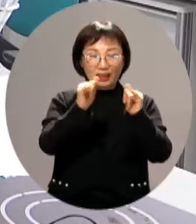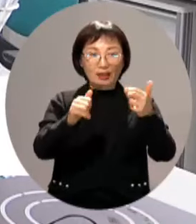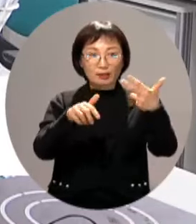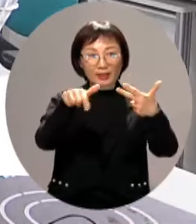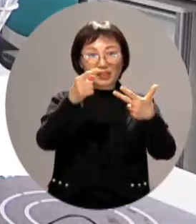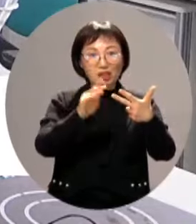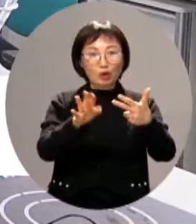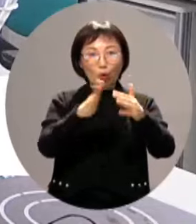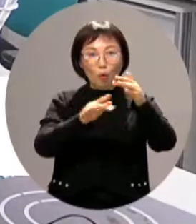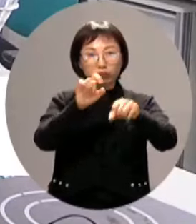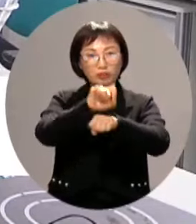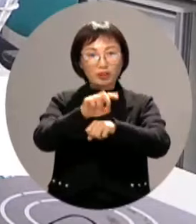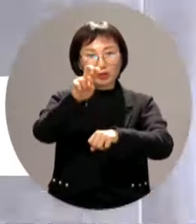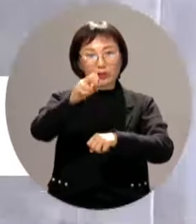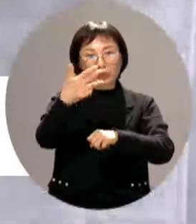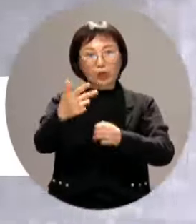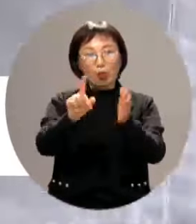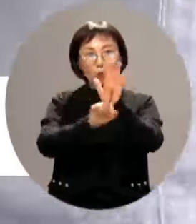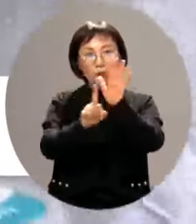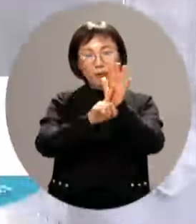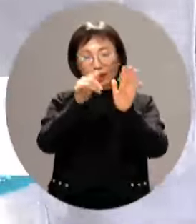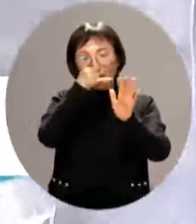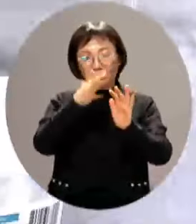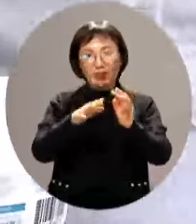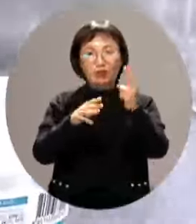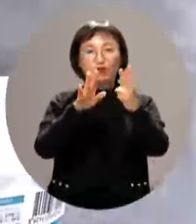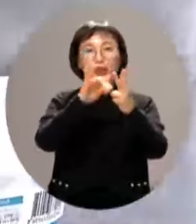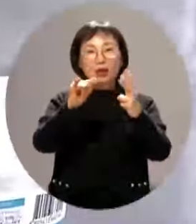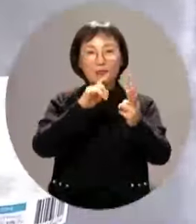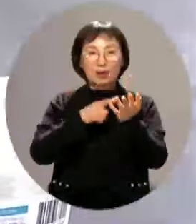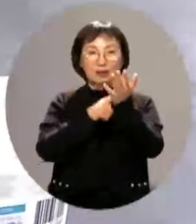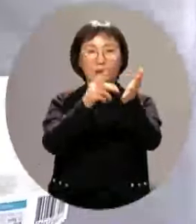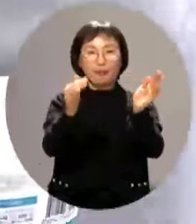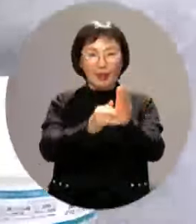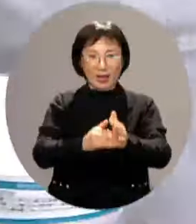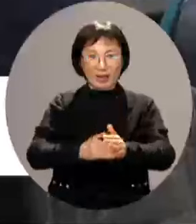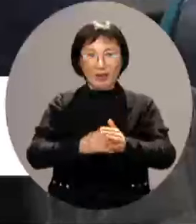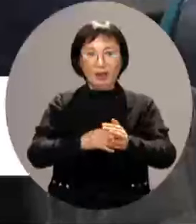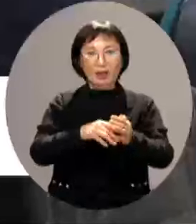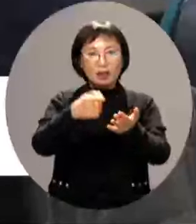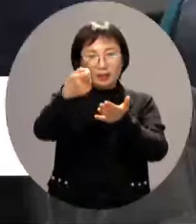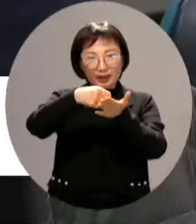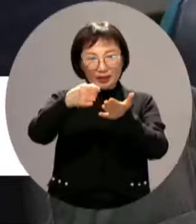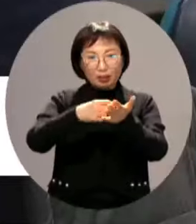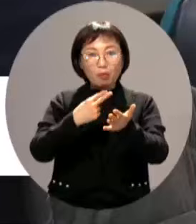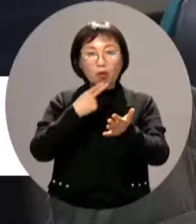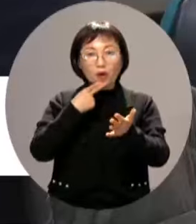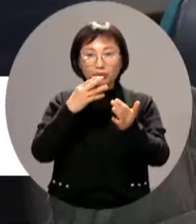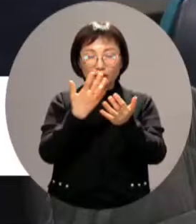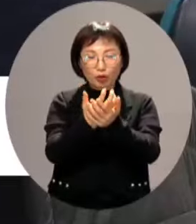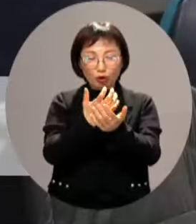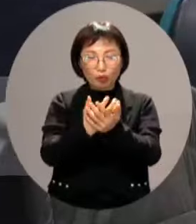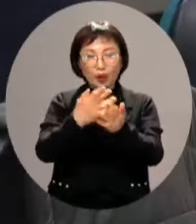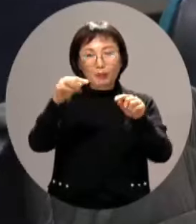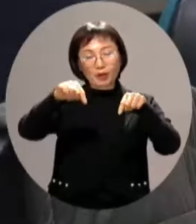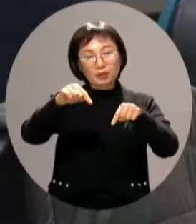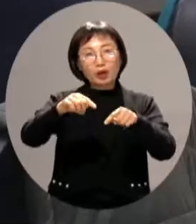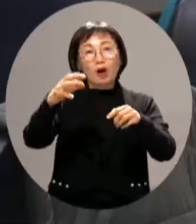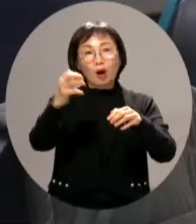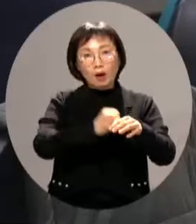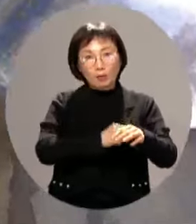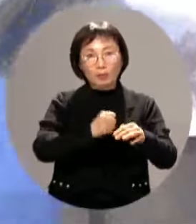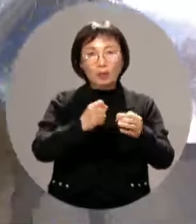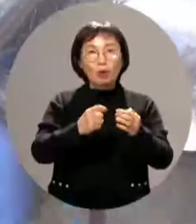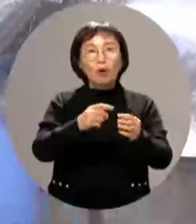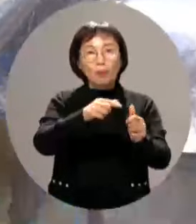공무원 27명 채용을 공고했는데 겨우 2명만 지원했습니다. 필기 시험 없이 서류와 면접으로만 전형을